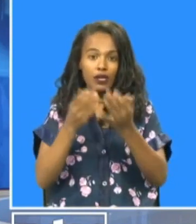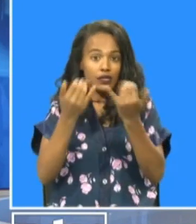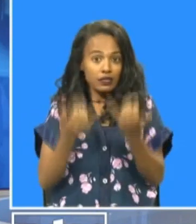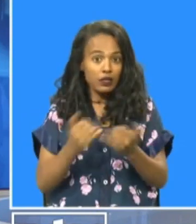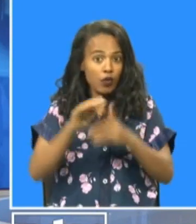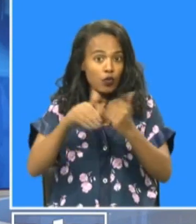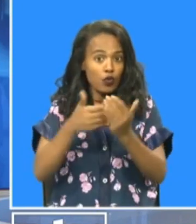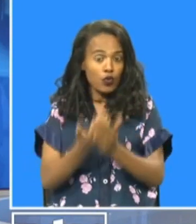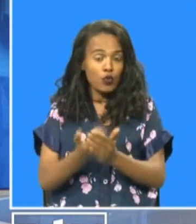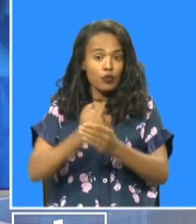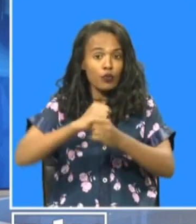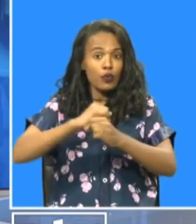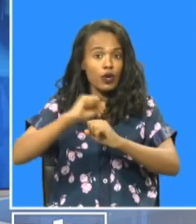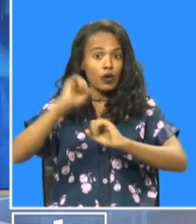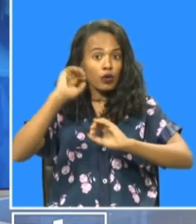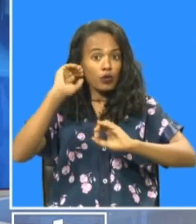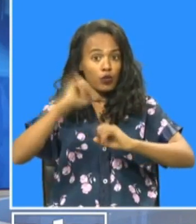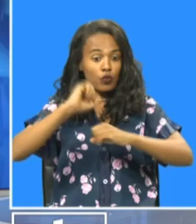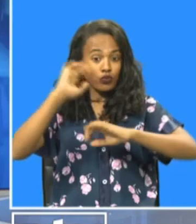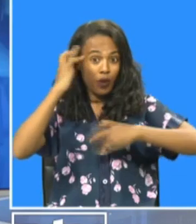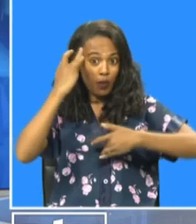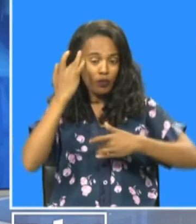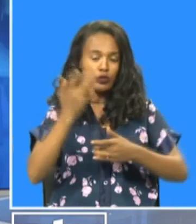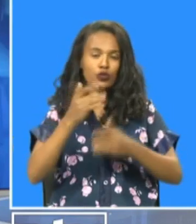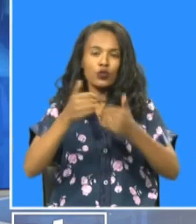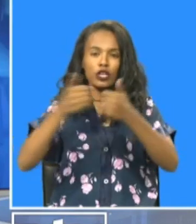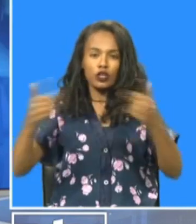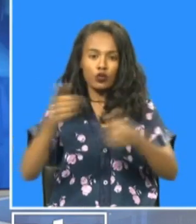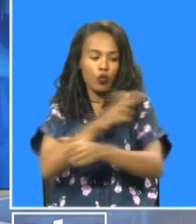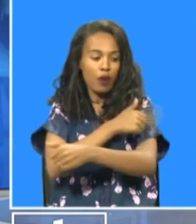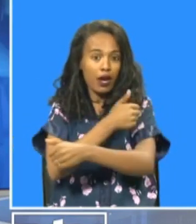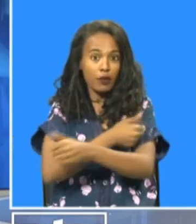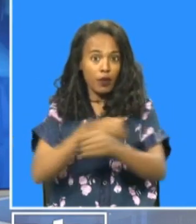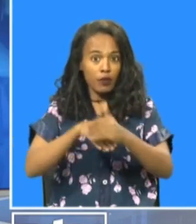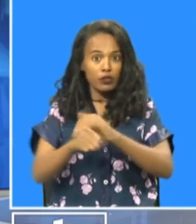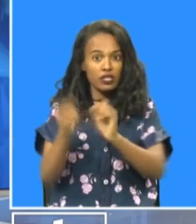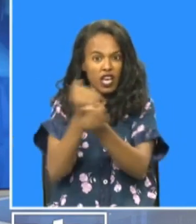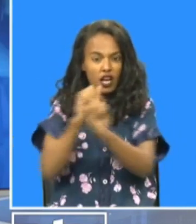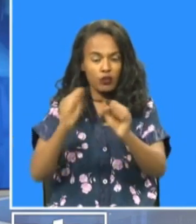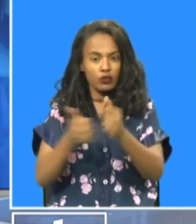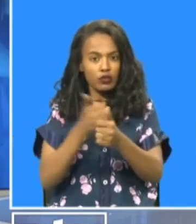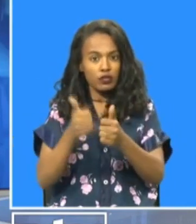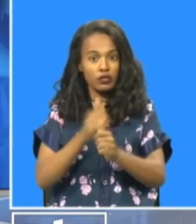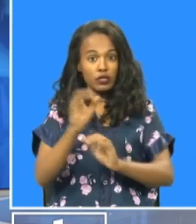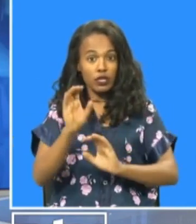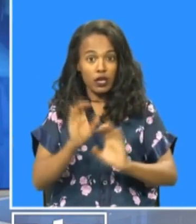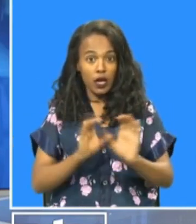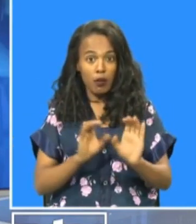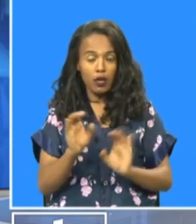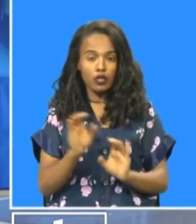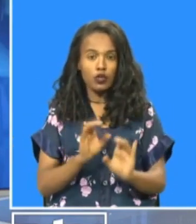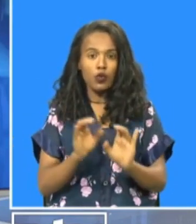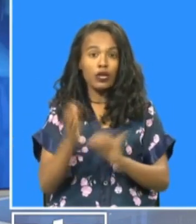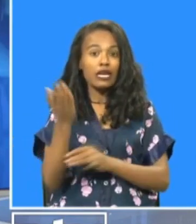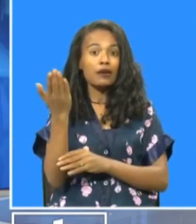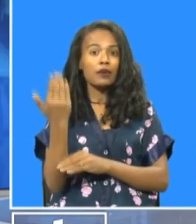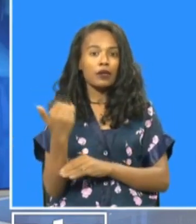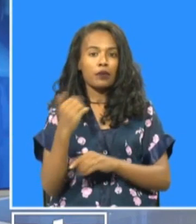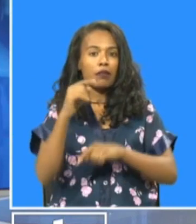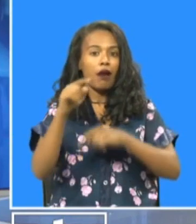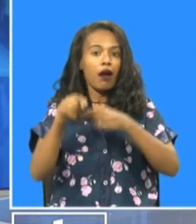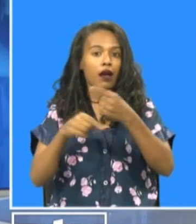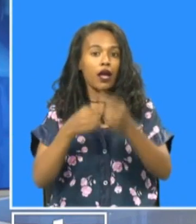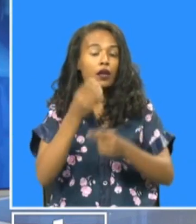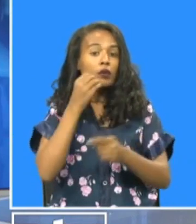እስካሁን ሁሉም የኮቪድ-19 ታማሚዎችን ወደ ለይቶ ማከሚያ በመውሰድ እስኪያገግሙ ክትትል ሲደረግባቸው የነበረበት